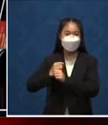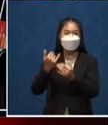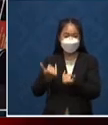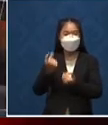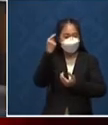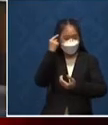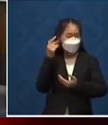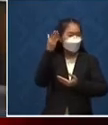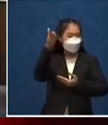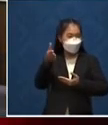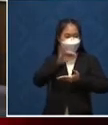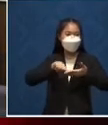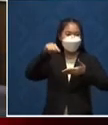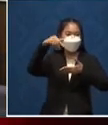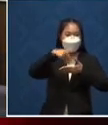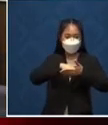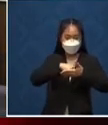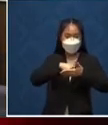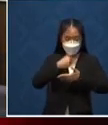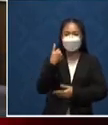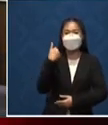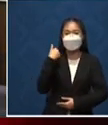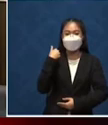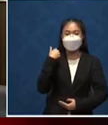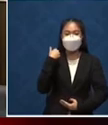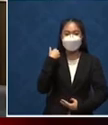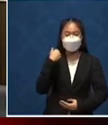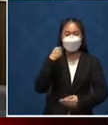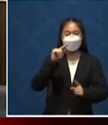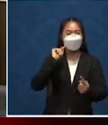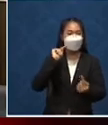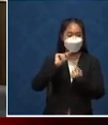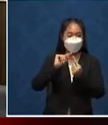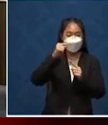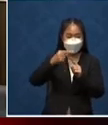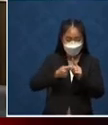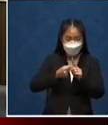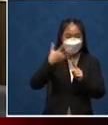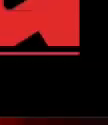คาดการณ์แล้วด้วยว่าจะมีการเลือกตั้งน่าจะไม่เปลี่ยนแปลงก็คือวันที่7พฤษภาคม2565